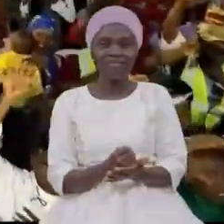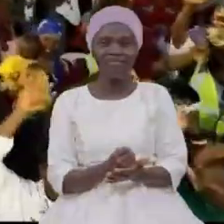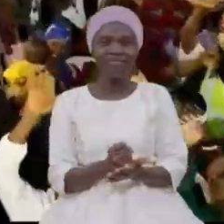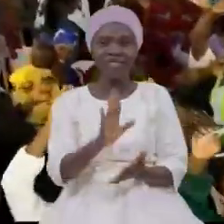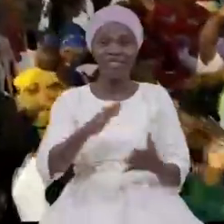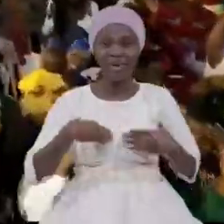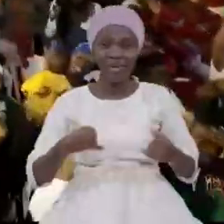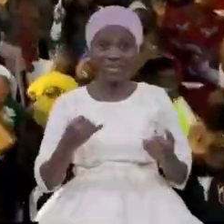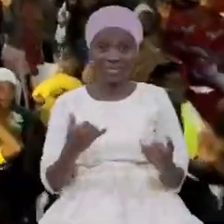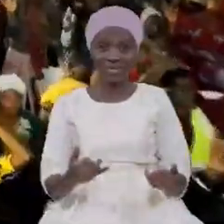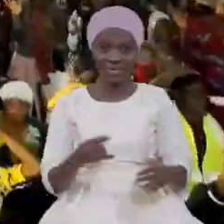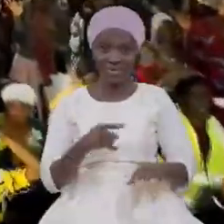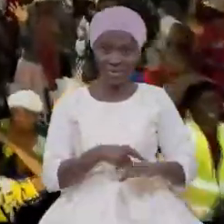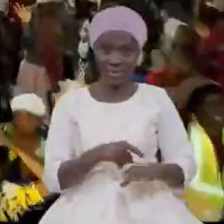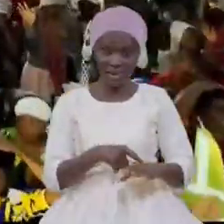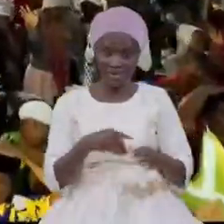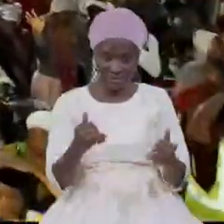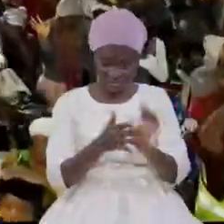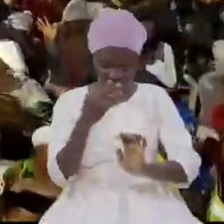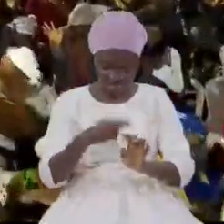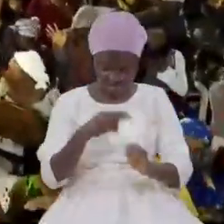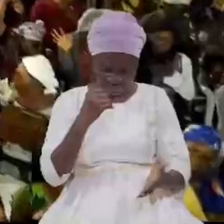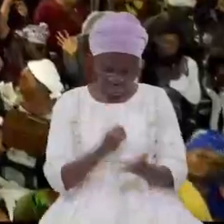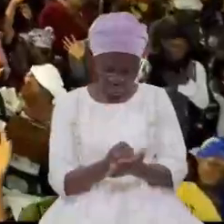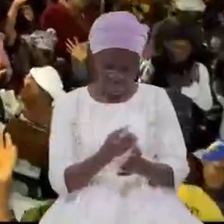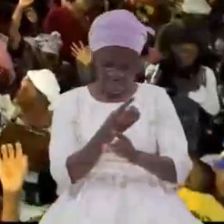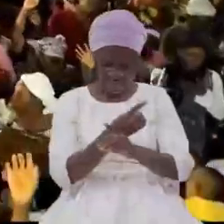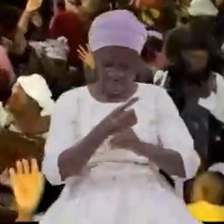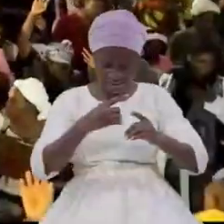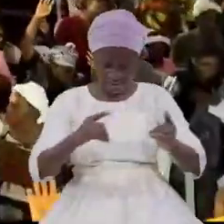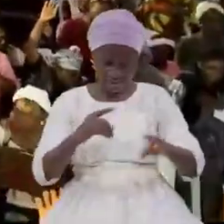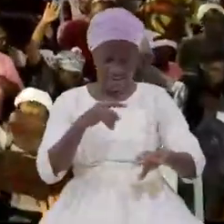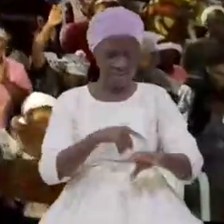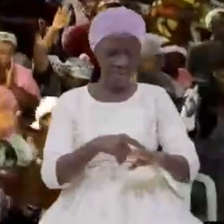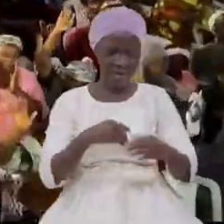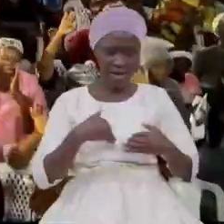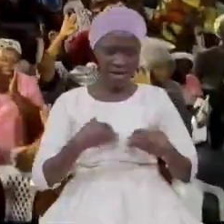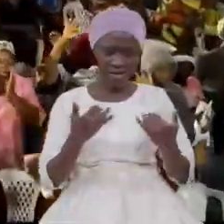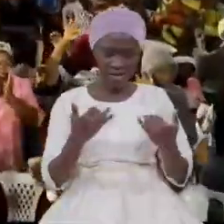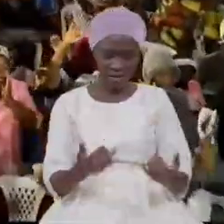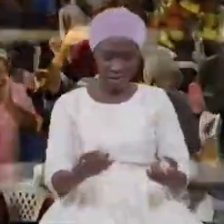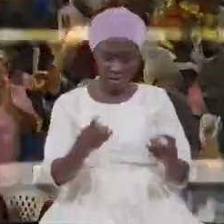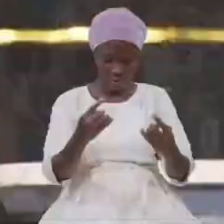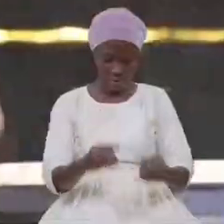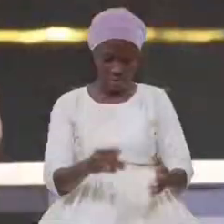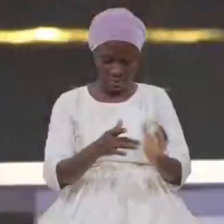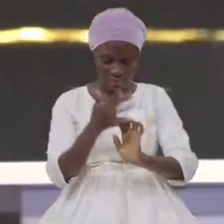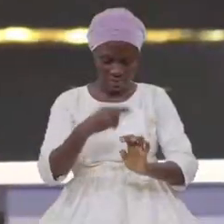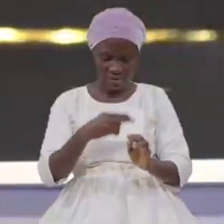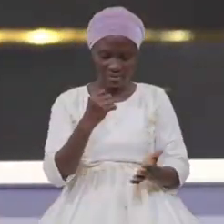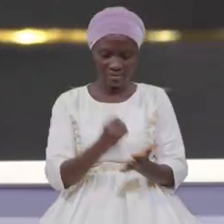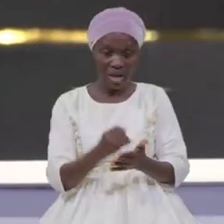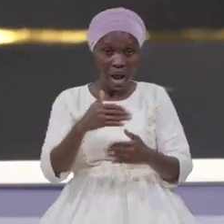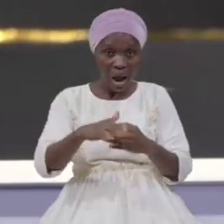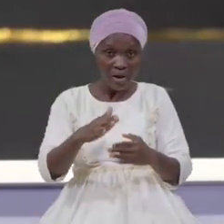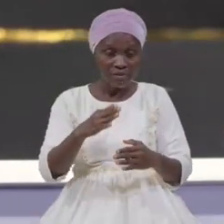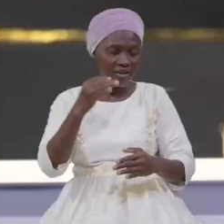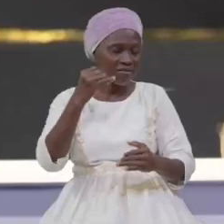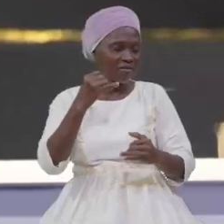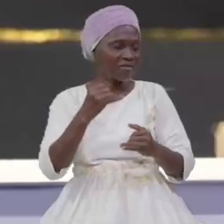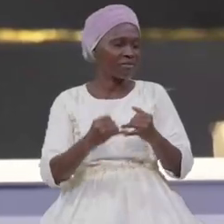L'heure de guérison a sonné pour toi. L'heure de la délivrance a sonné pour toi. Après le dernier